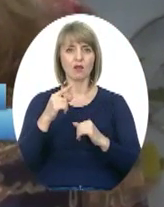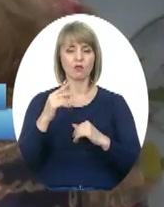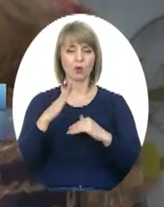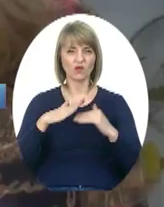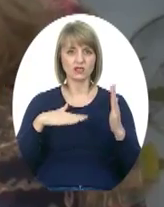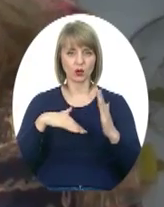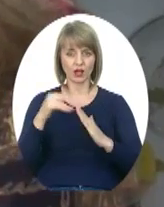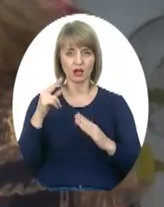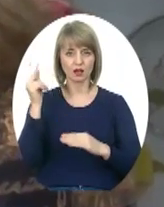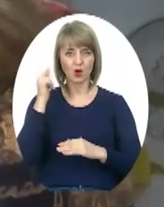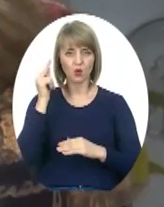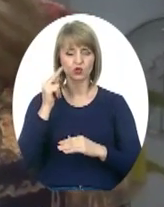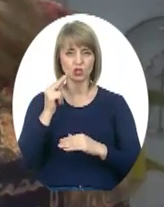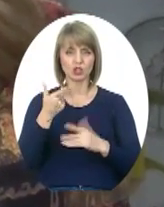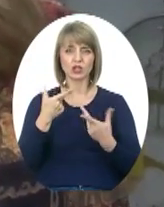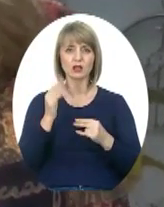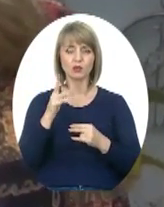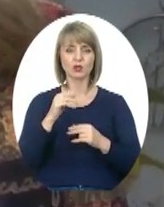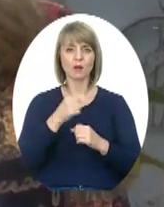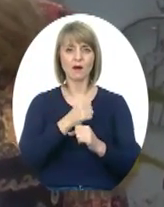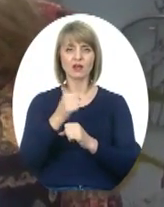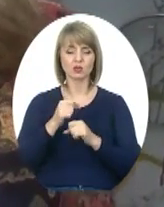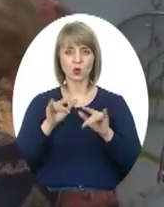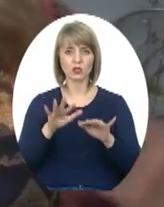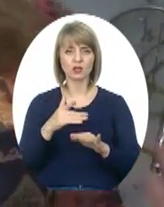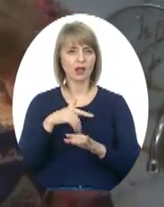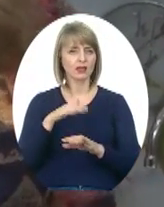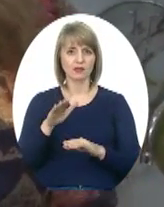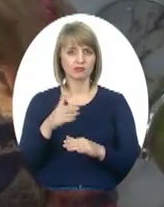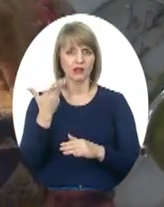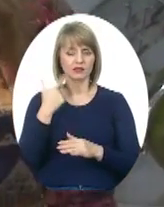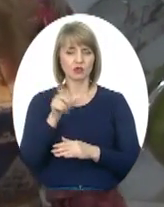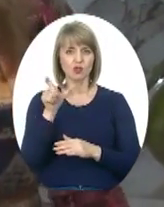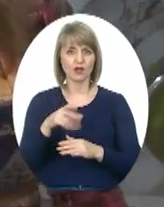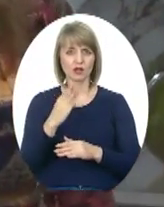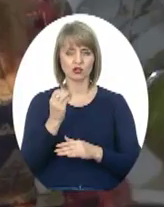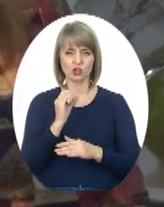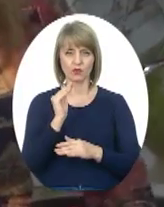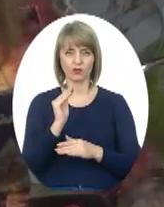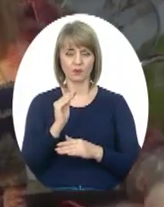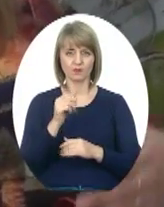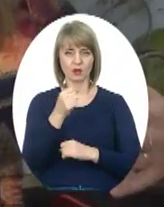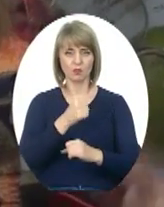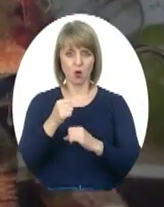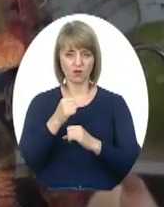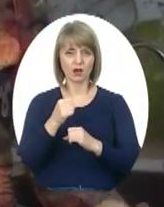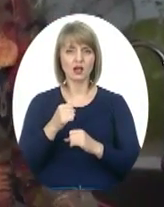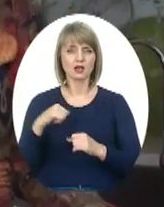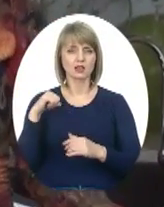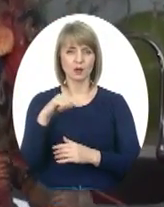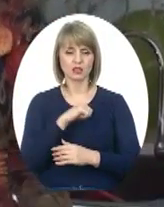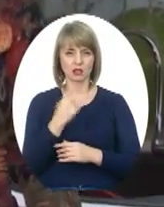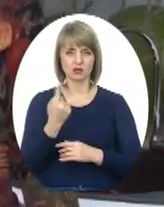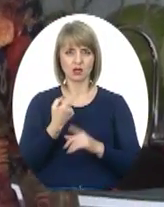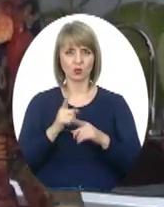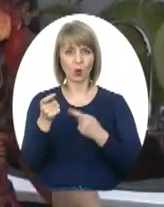профучилище, профессиональное училище, где именно будет поварское дело. То есть это не когда человек, конечно, шеф-повар, да, такая абсолютно